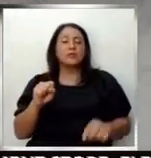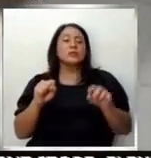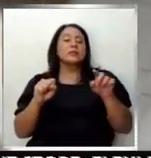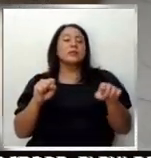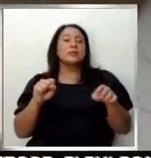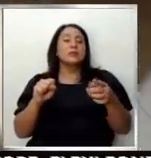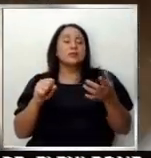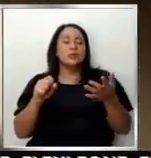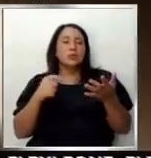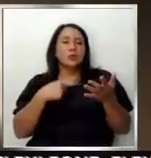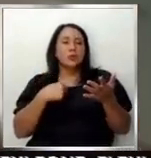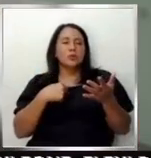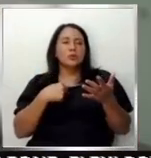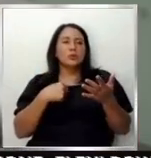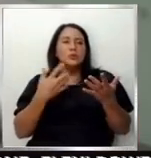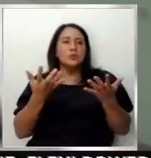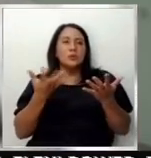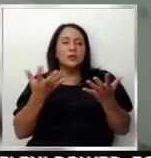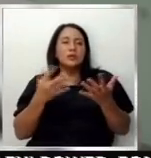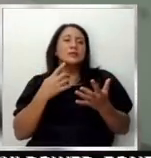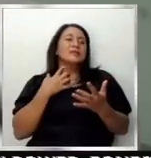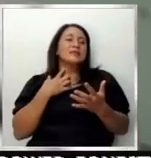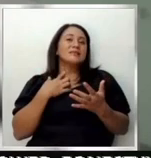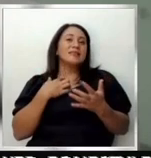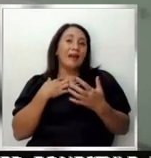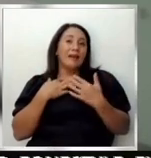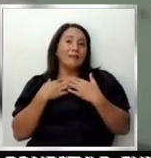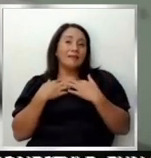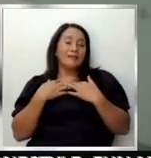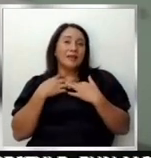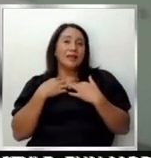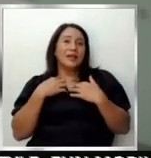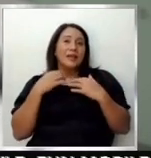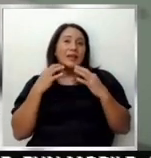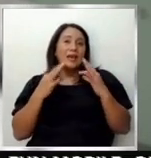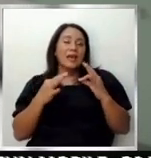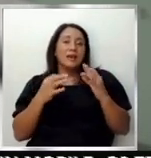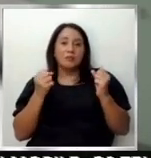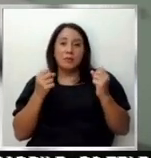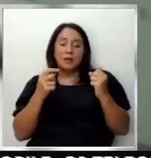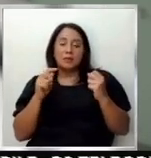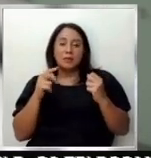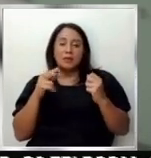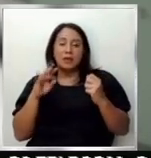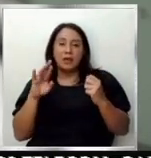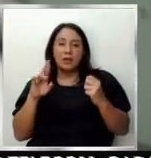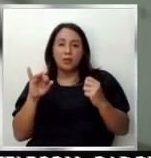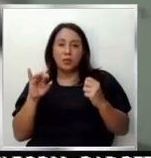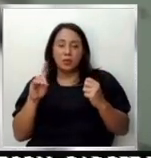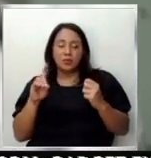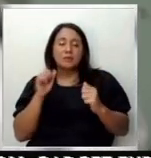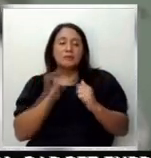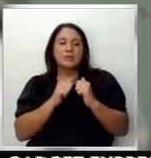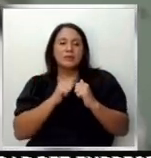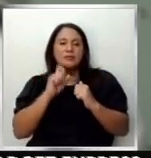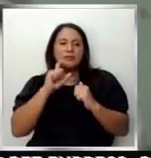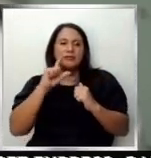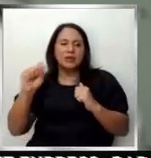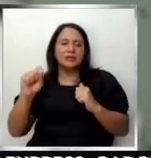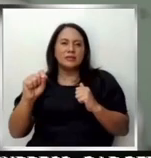siya located sa leeg. So kung mas madaming thyroid hormones, mas mabilis ang metabolism ng